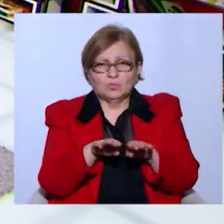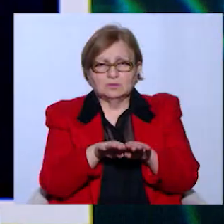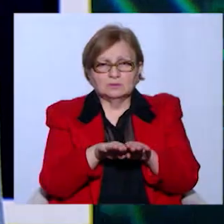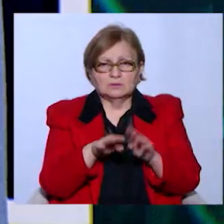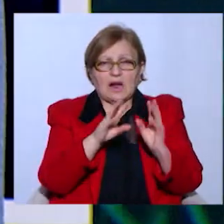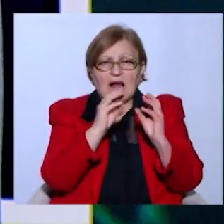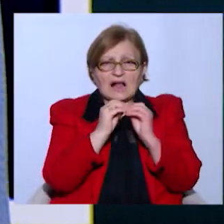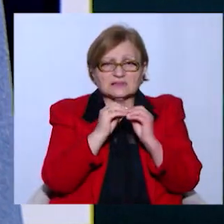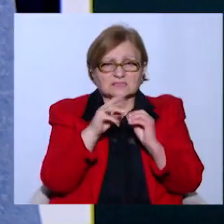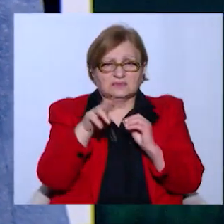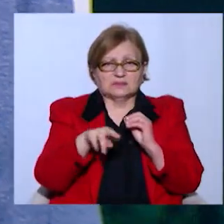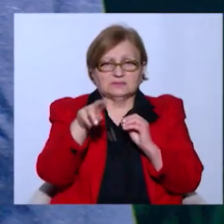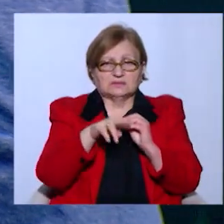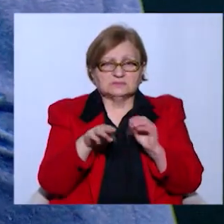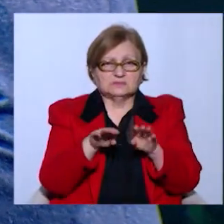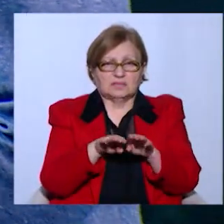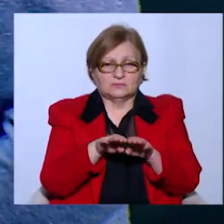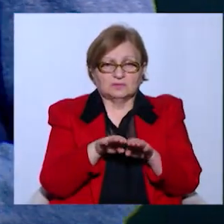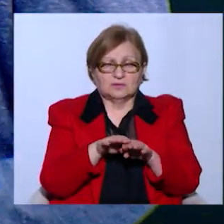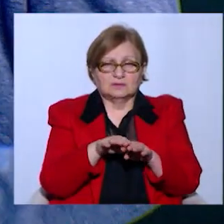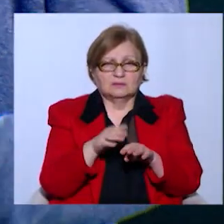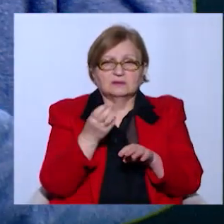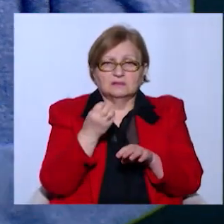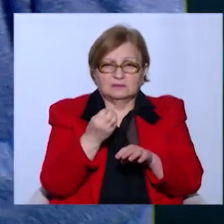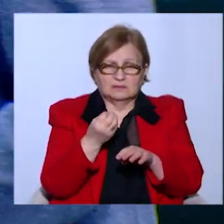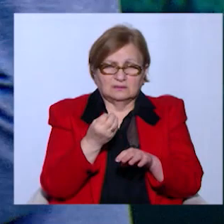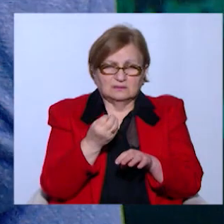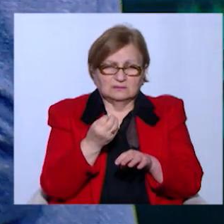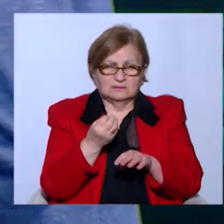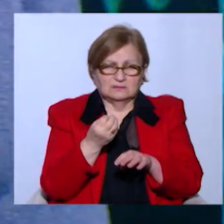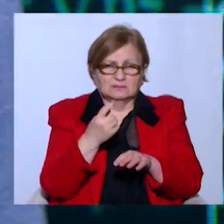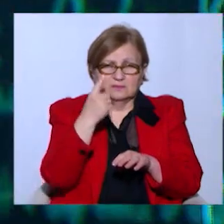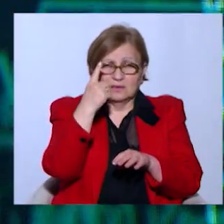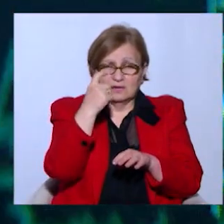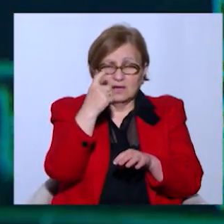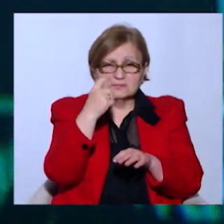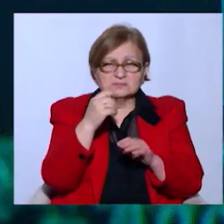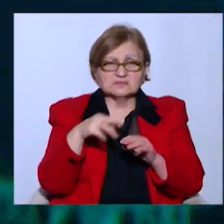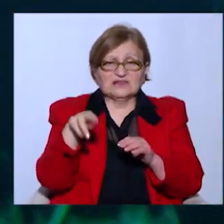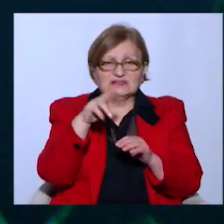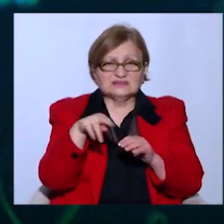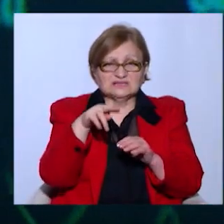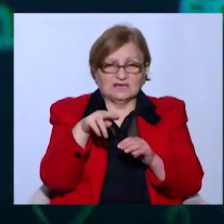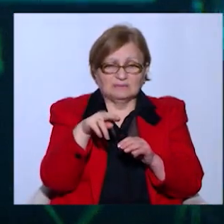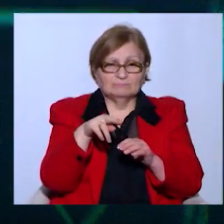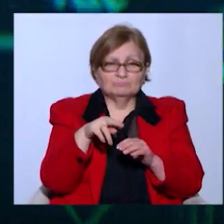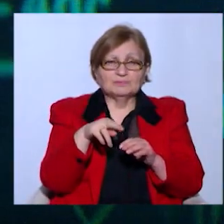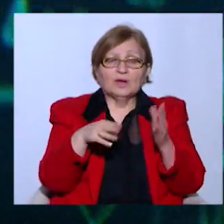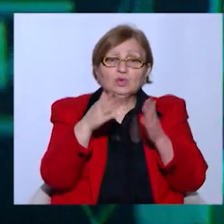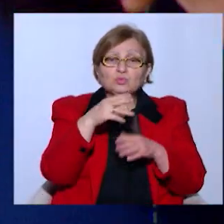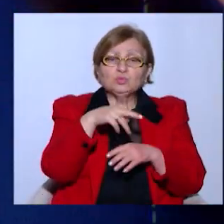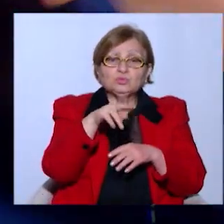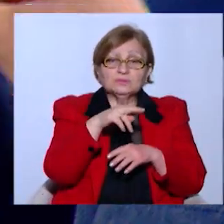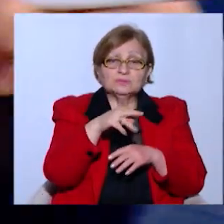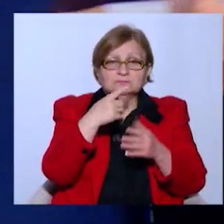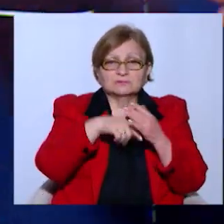10 დესტოლია, 10-ვე 10 დესტოლია, ანუ კიდევ 100 დედა ემატება და პირობის თანახმად დ თუ 2 არის 100